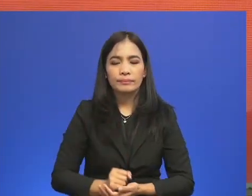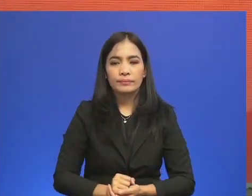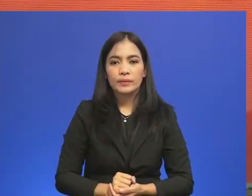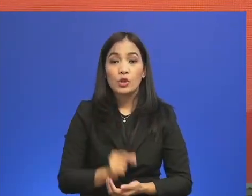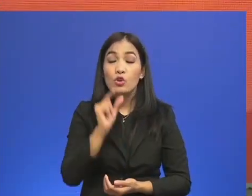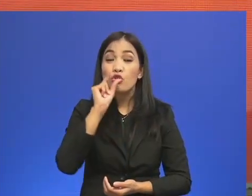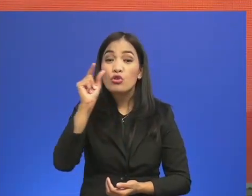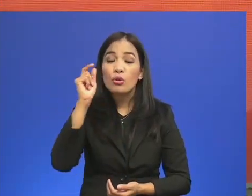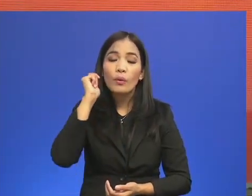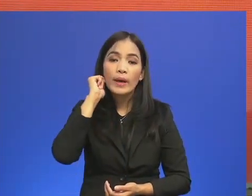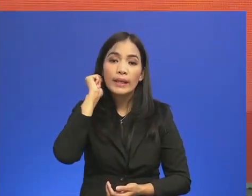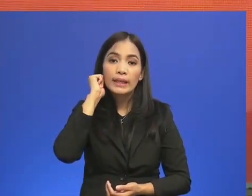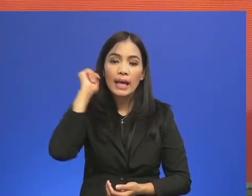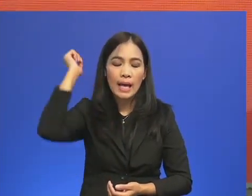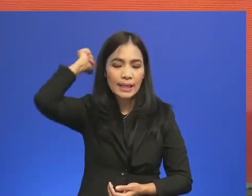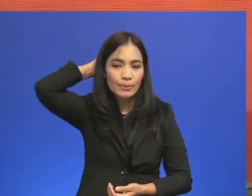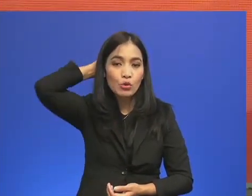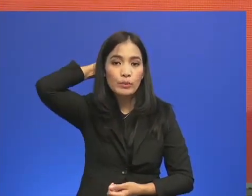bagi kaum wanita, kaum ibu